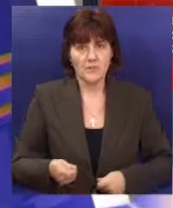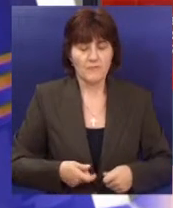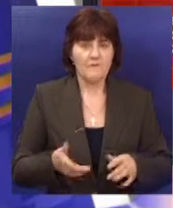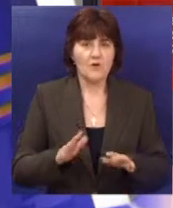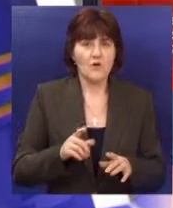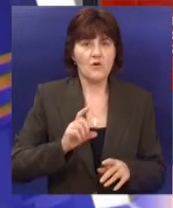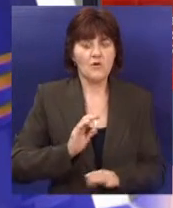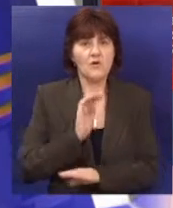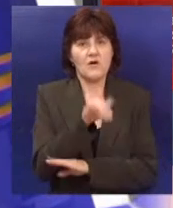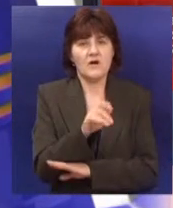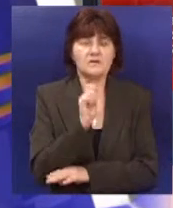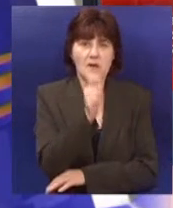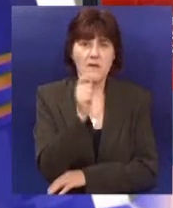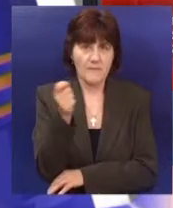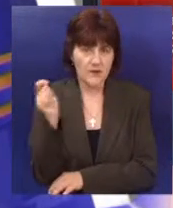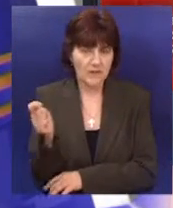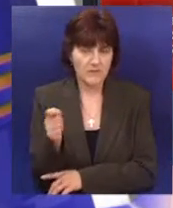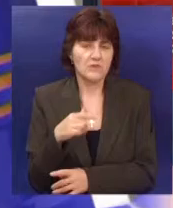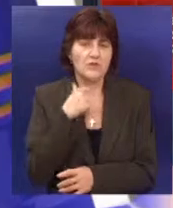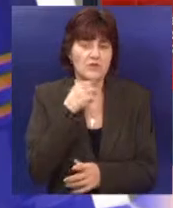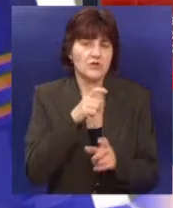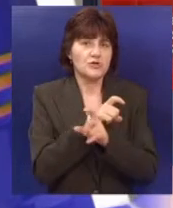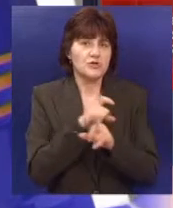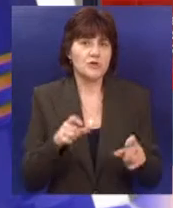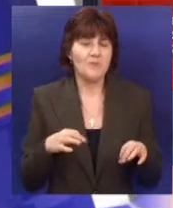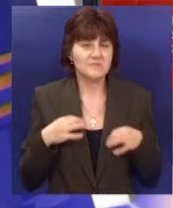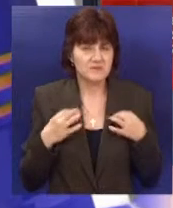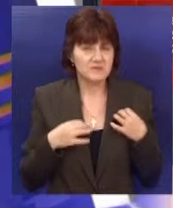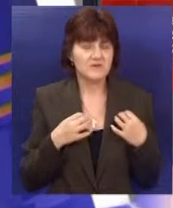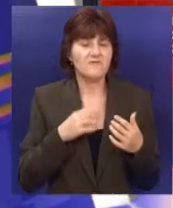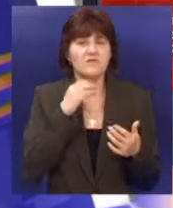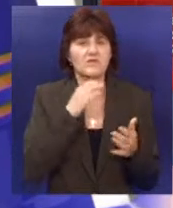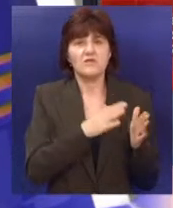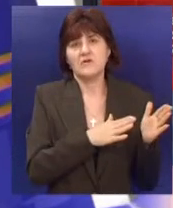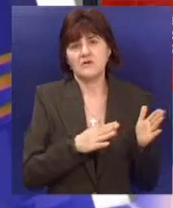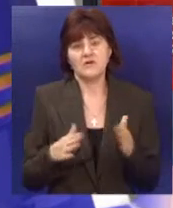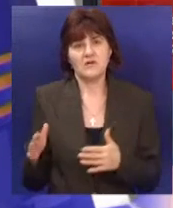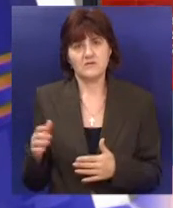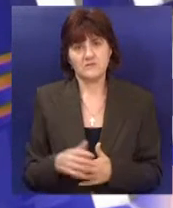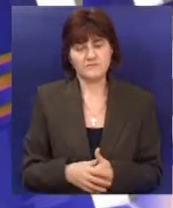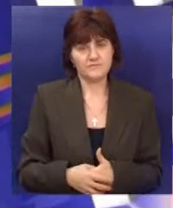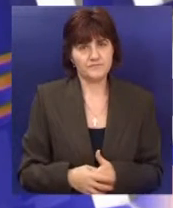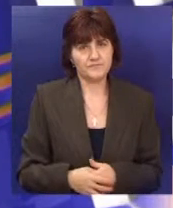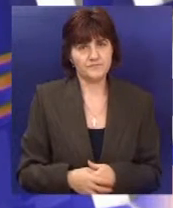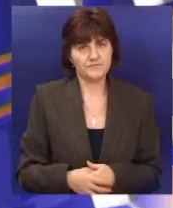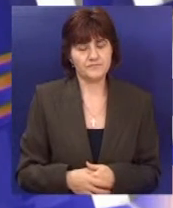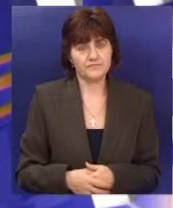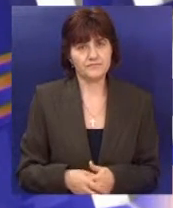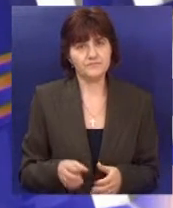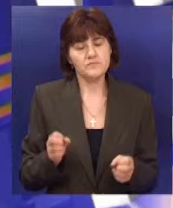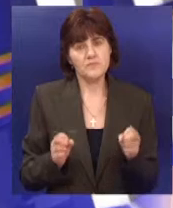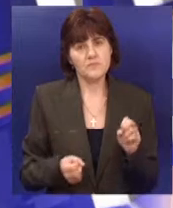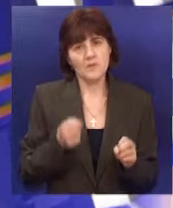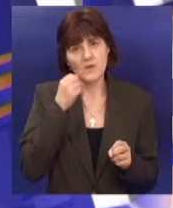Sa plaćanjem se kasni i do 8 meseci, a plaćanja prema domovima zdravlja i bolnicama idu redovno. Kada se uporedimo